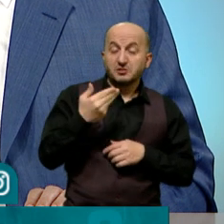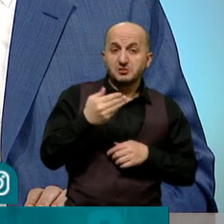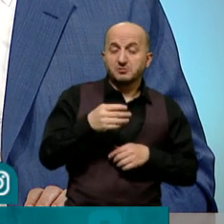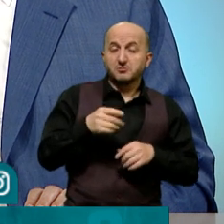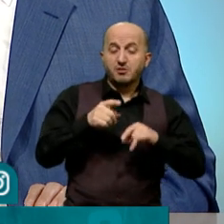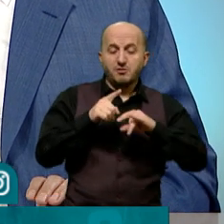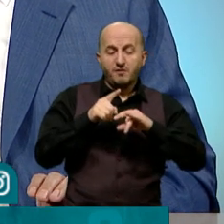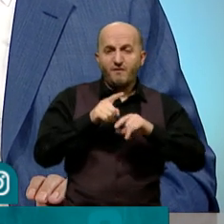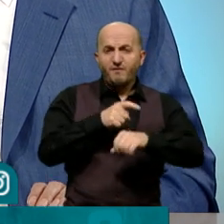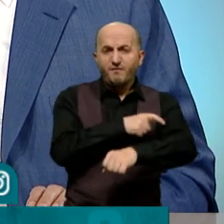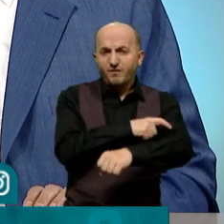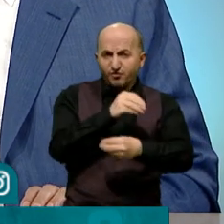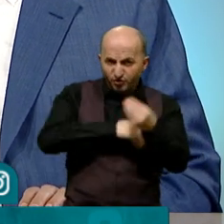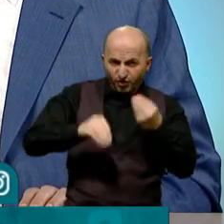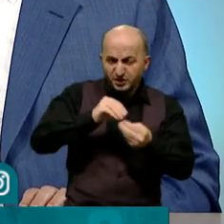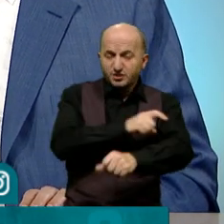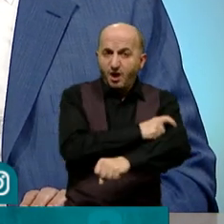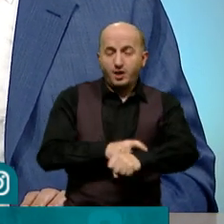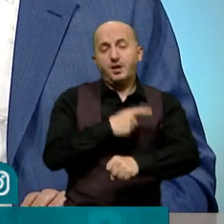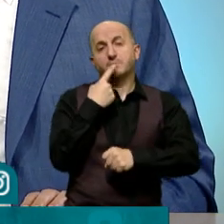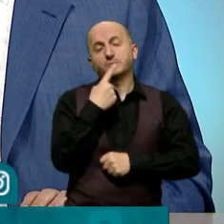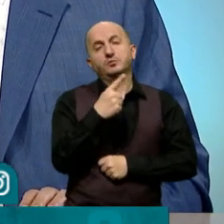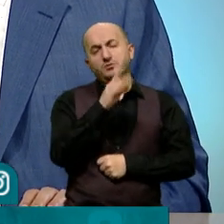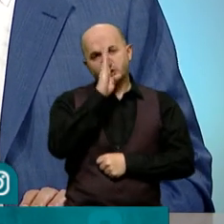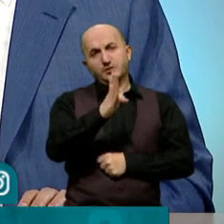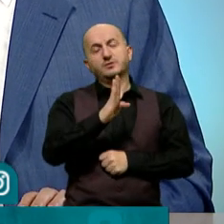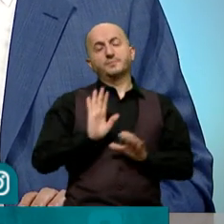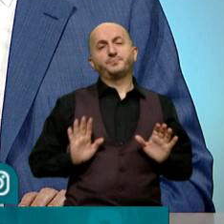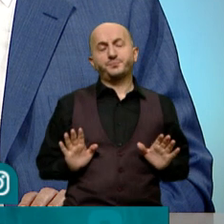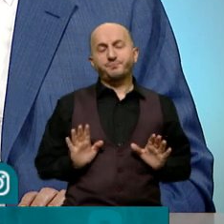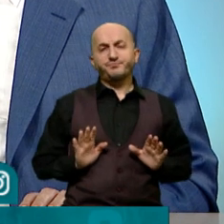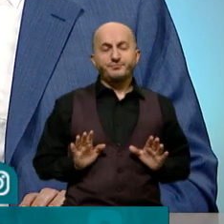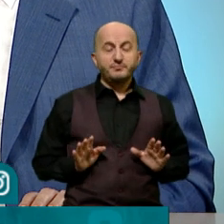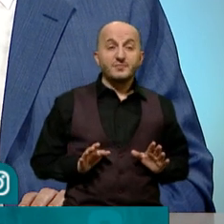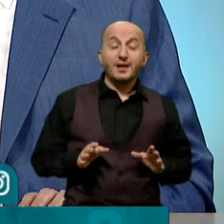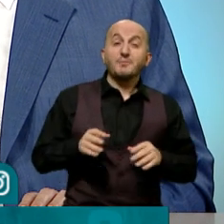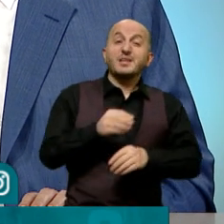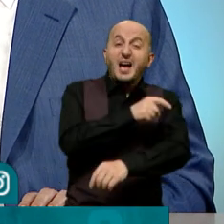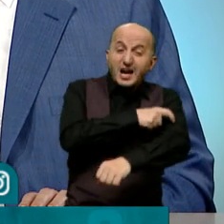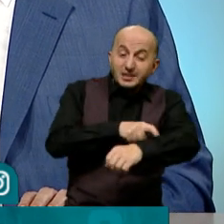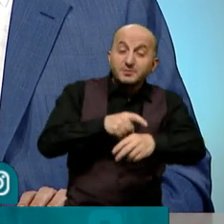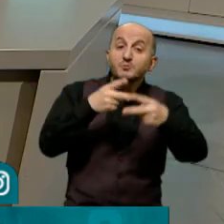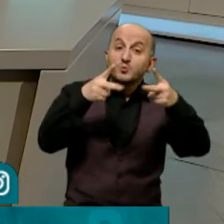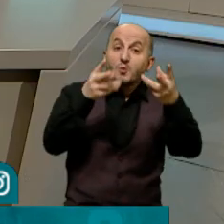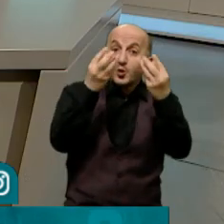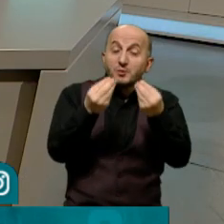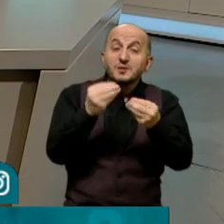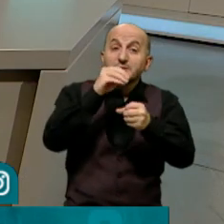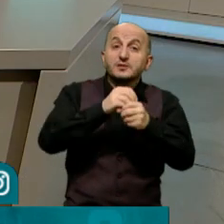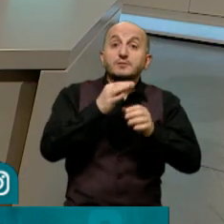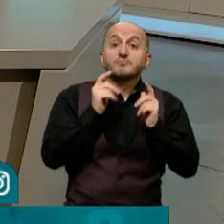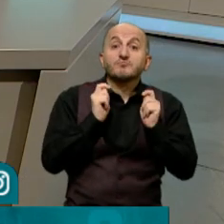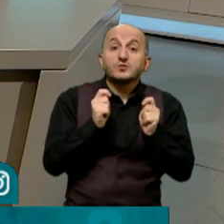söylüyor. Faiz haramdır. Bir haramın mubah olabilmesi için bir zaruret